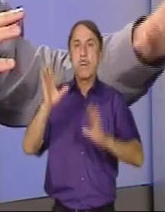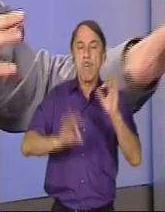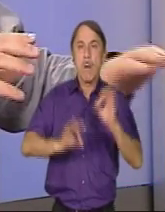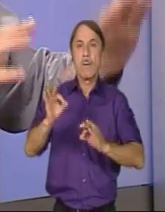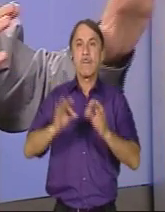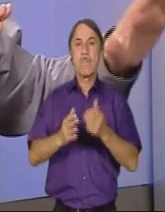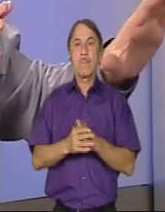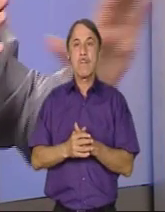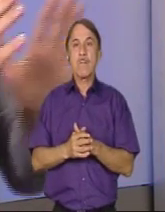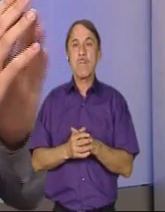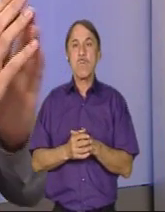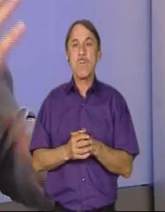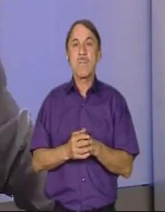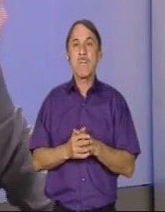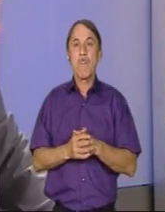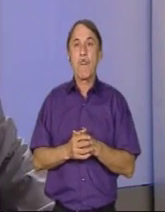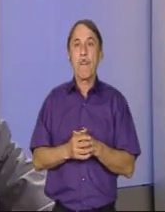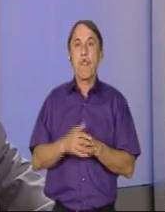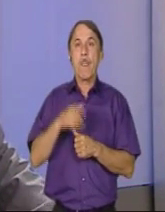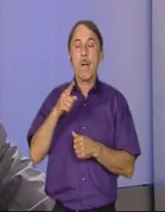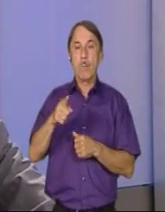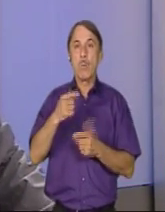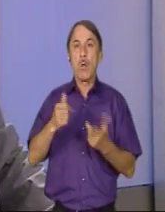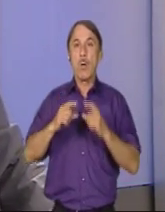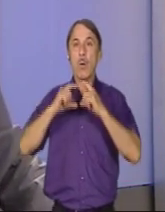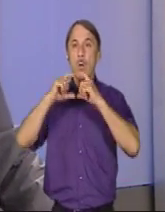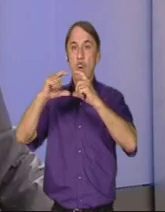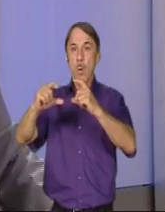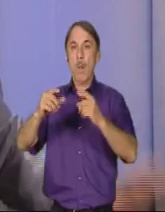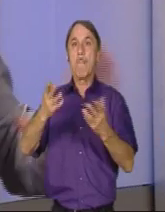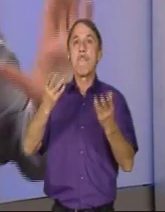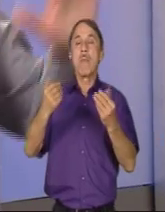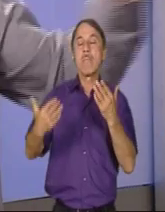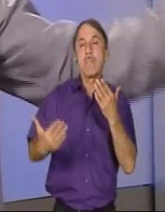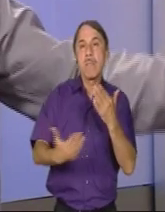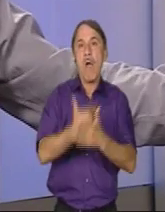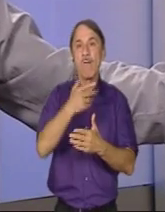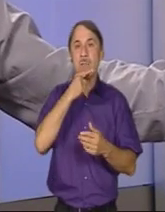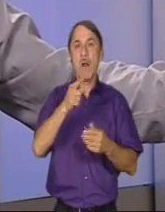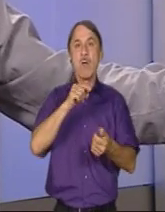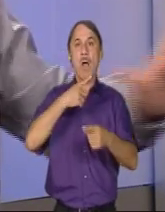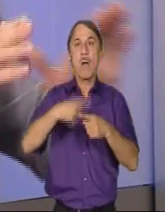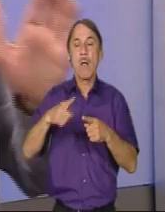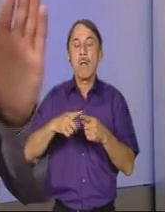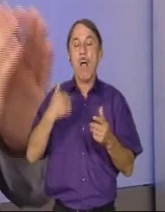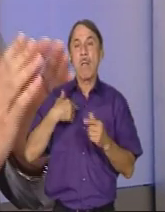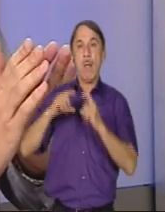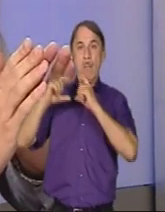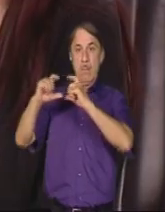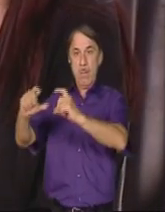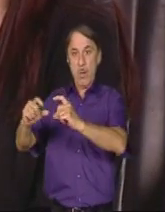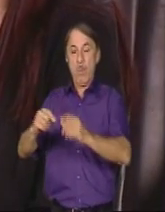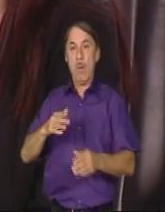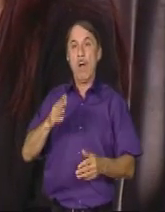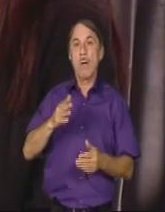Znači, te kamate... Kako da zaustavimo kad im već dugujemo novac? Druga je stvar što im dugujemo. Da zaustavimo novo zaduživanje. A to što im